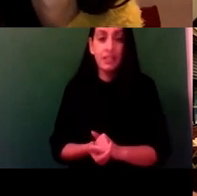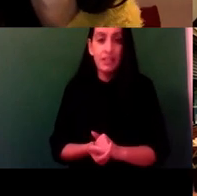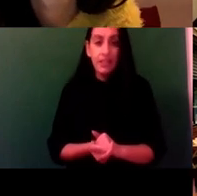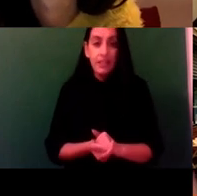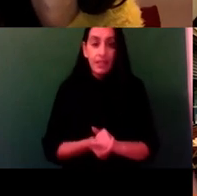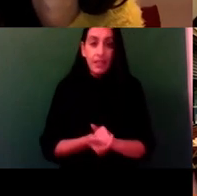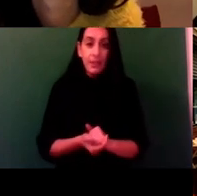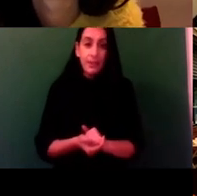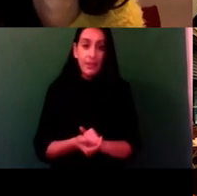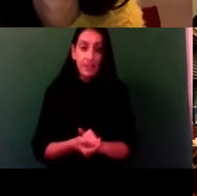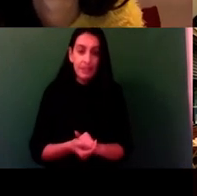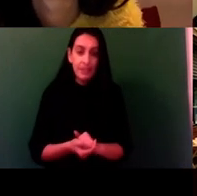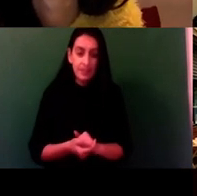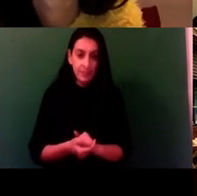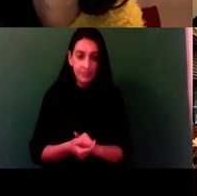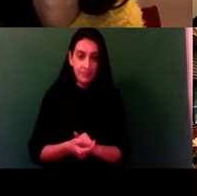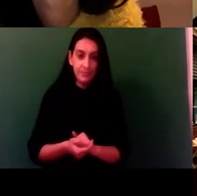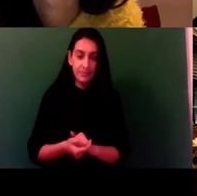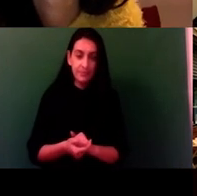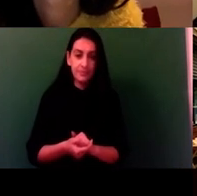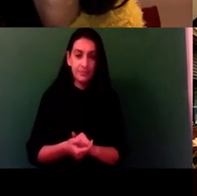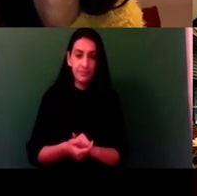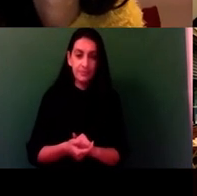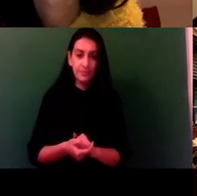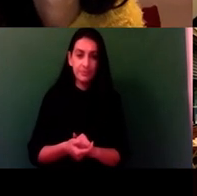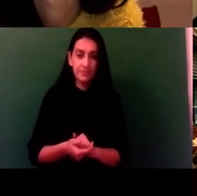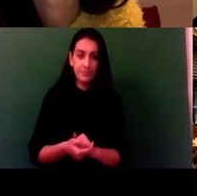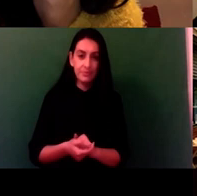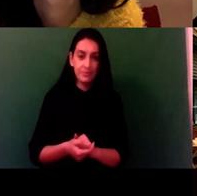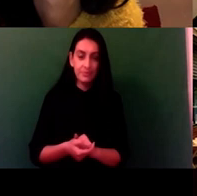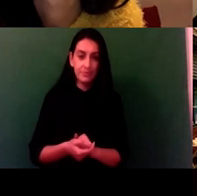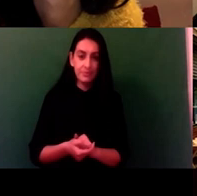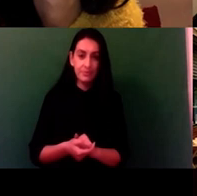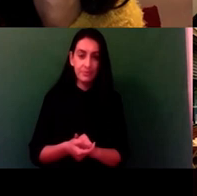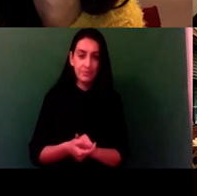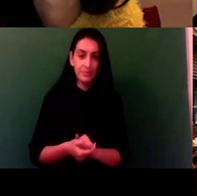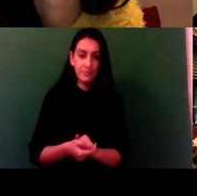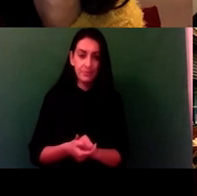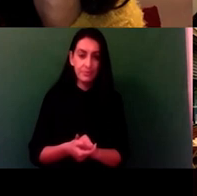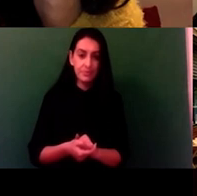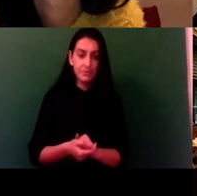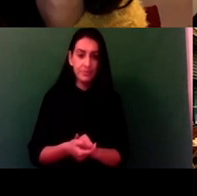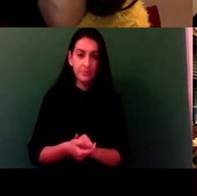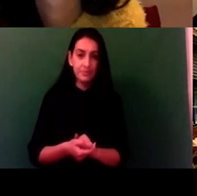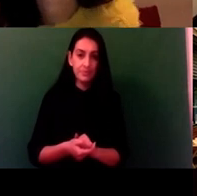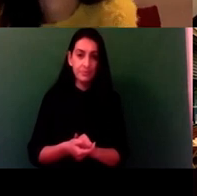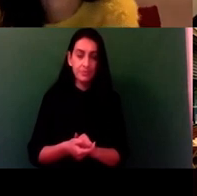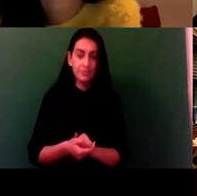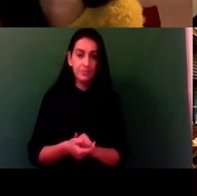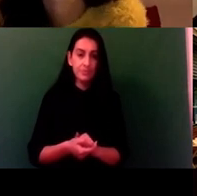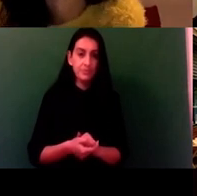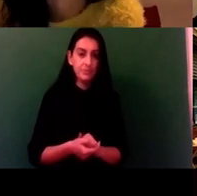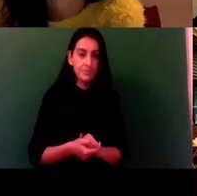Teşekkürler. Gül Atanur ve Fulya Baran'da sorular gelmiş. Bir soru sormak istiyorum. Hayrettin Bey,